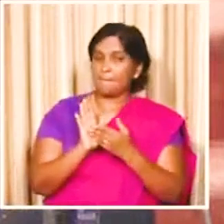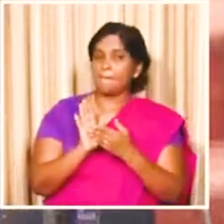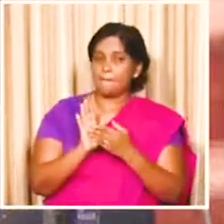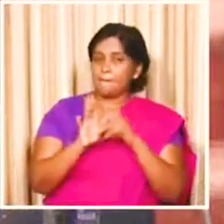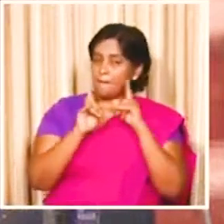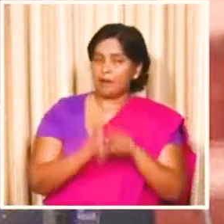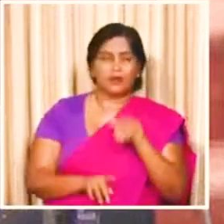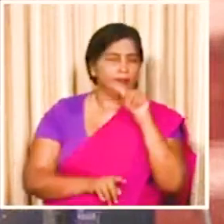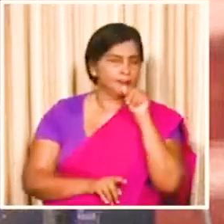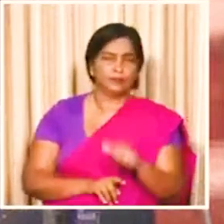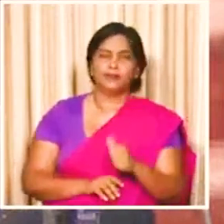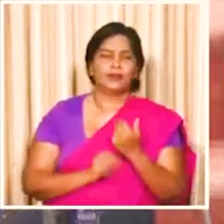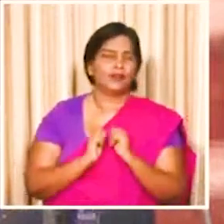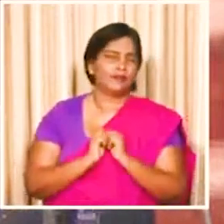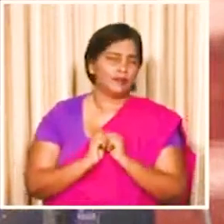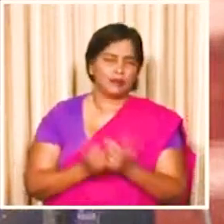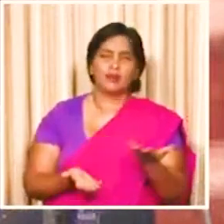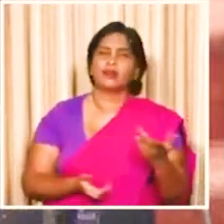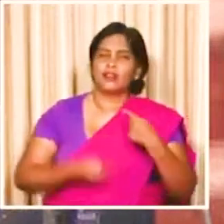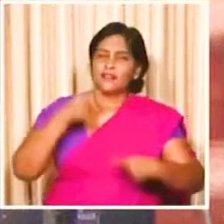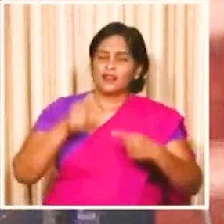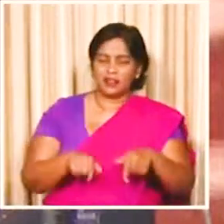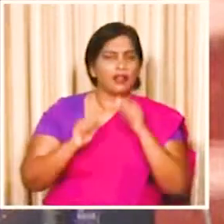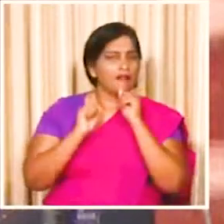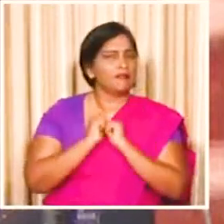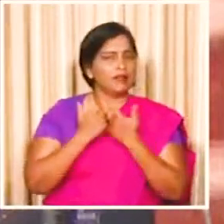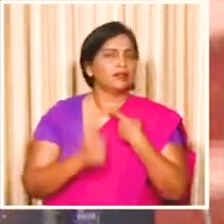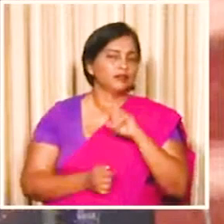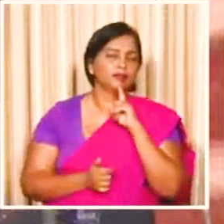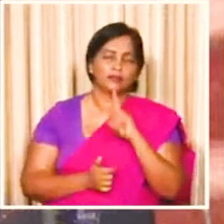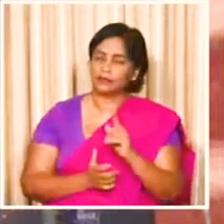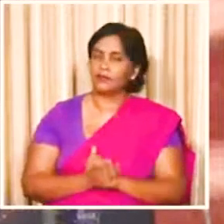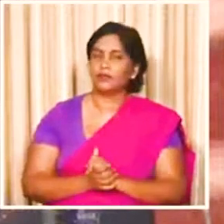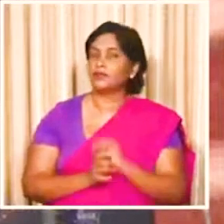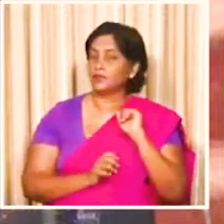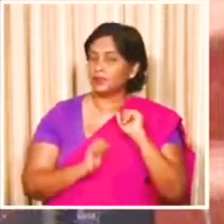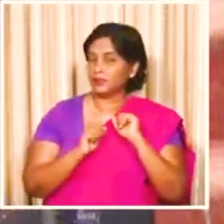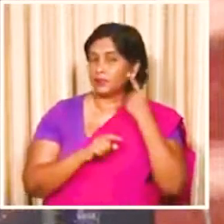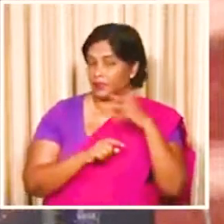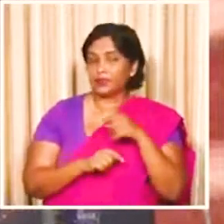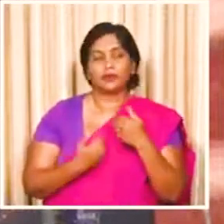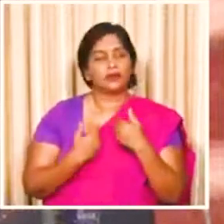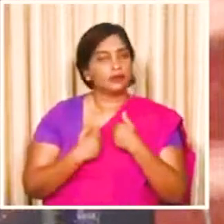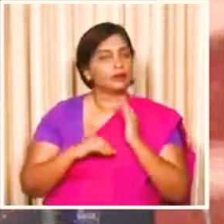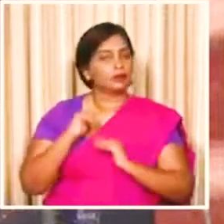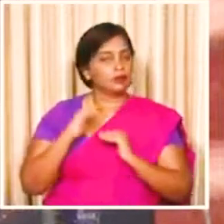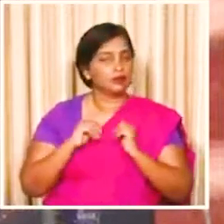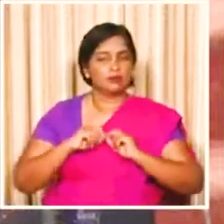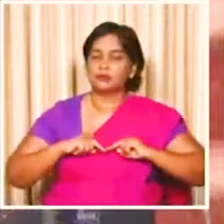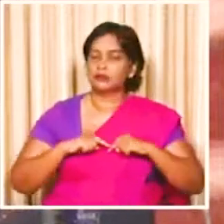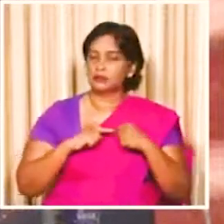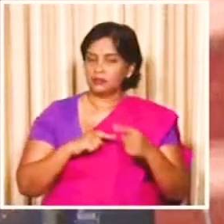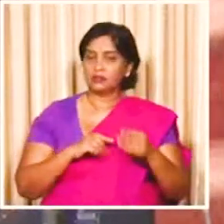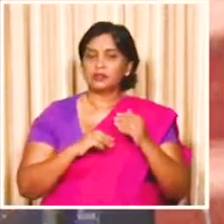நல்ல நிலையை நீங்கள் உண்டு பண்ண வேண்டும் என்று மிக தாழ்மையாக கேட்டுக்கொள்கிறேன். வறுமனையை பேச்சளவிலே இல்லாது எங்களுடைய